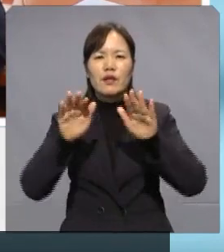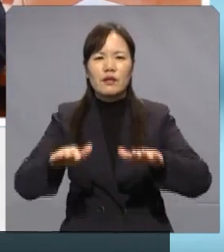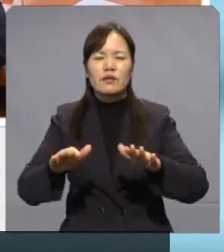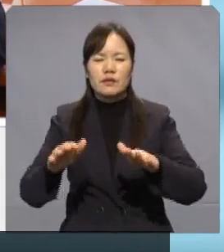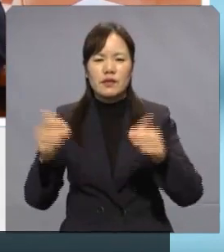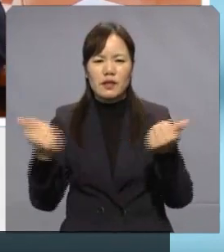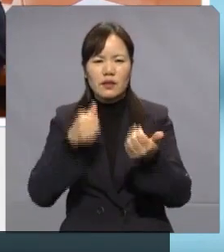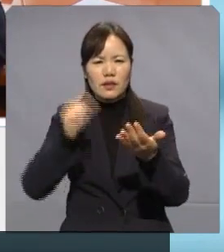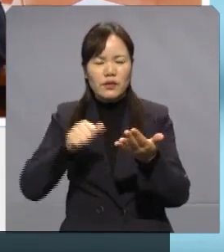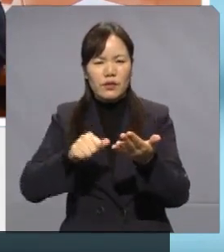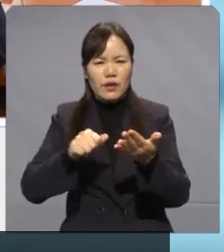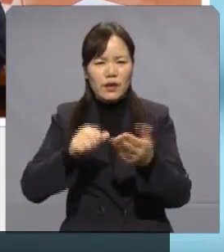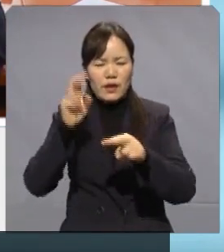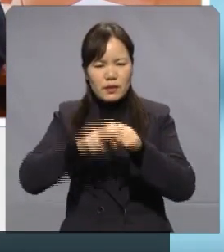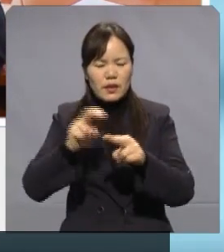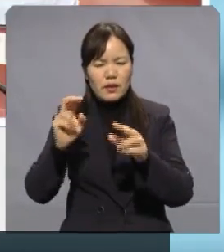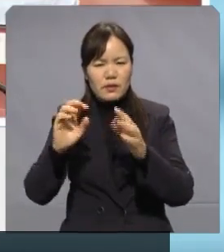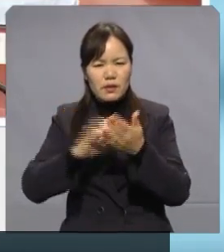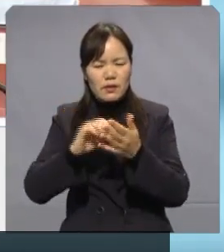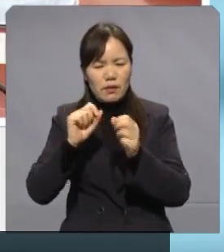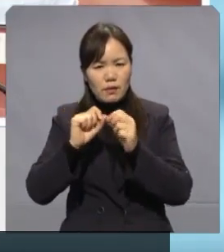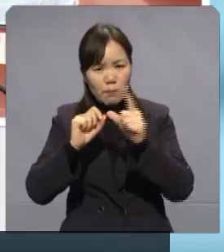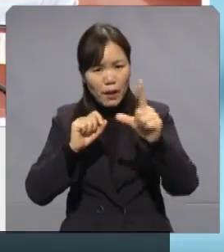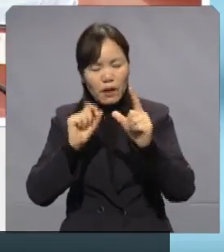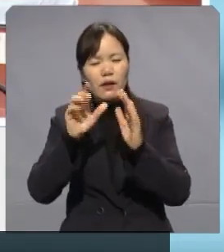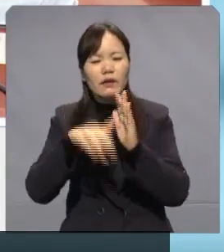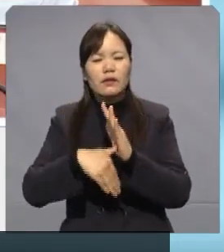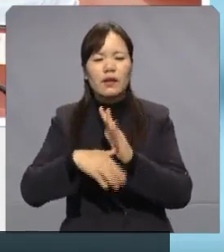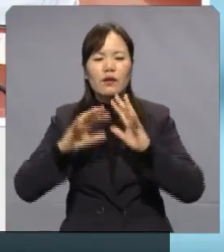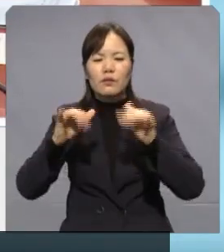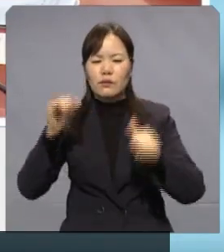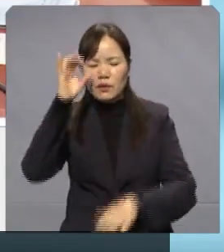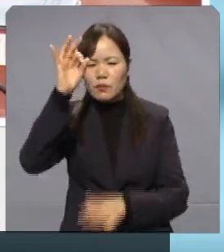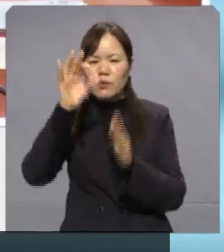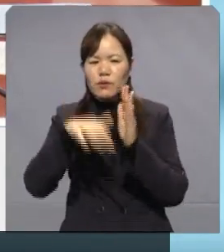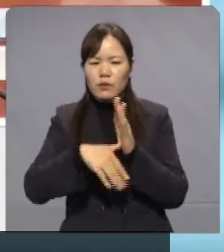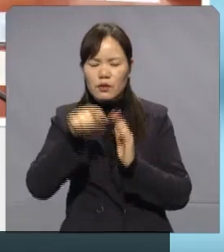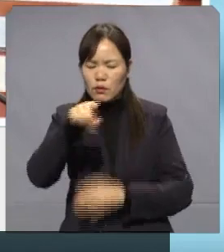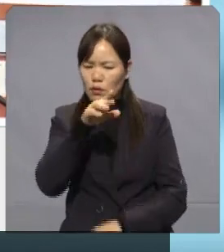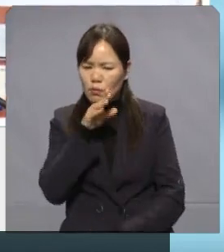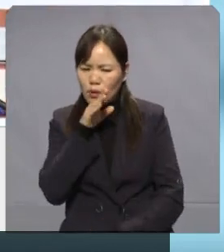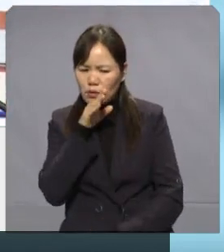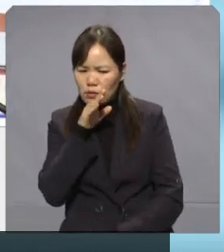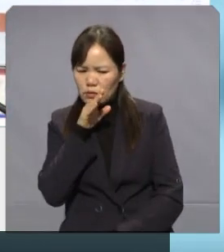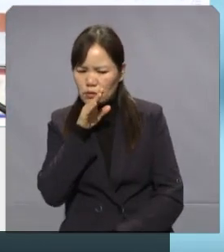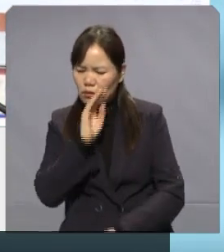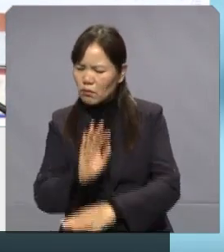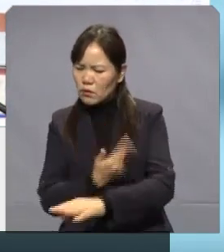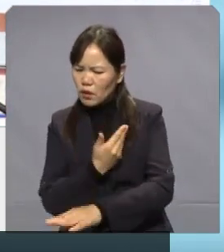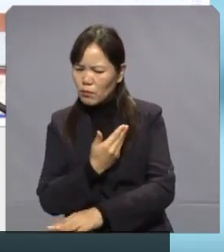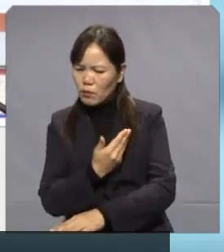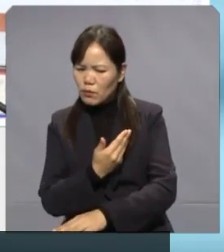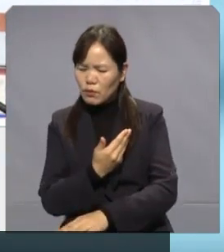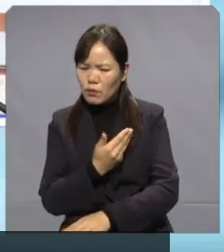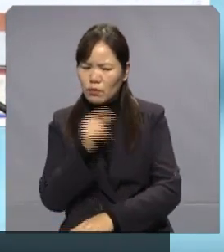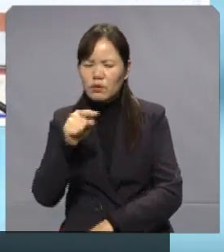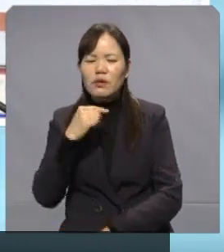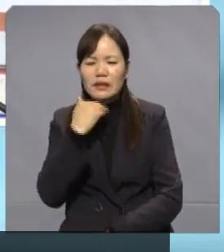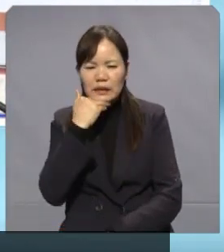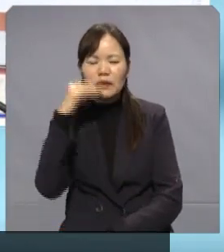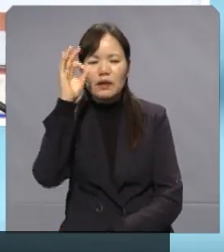의회 독점 상황이 국민들이 바라볼 때 저게 옳다라고 평가할지 안 할지는 조금 더 지켜봐야 할 상황이 아닌가